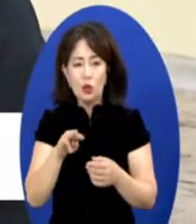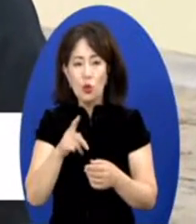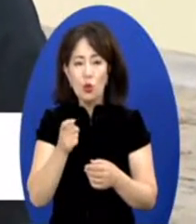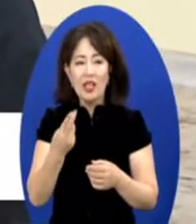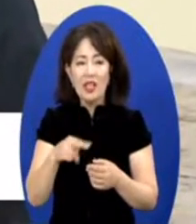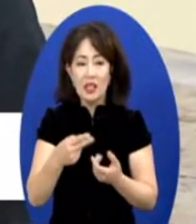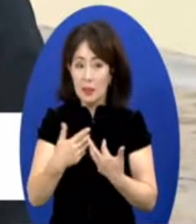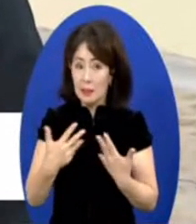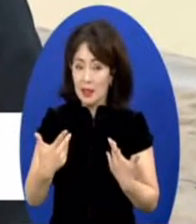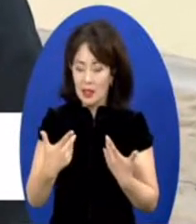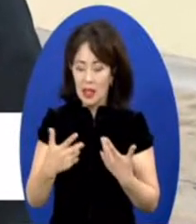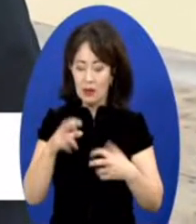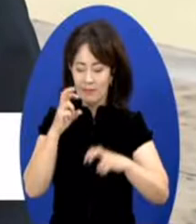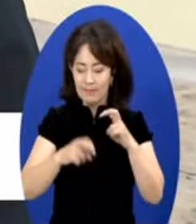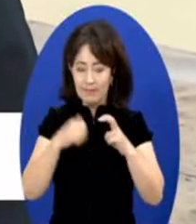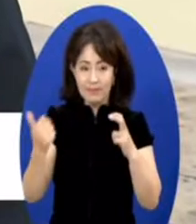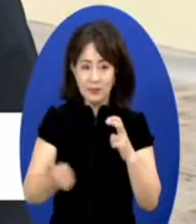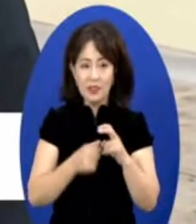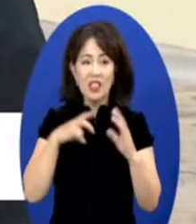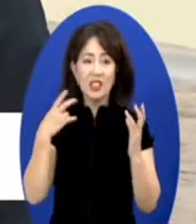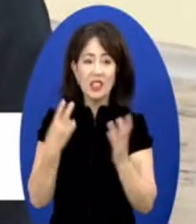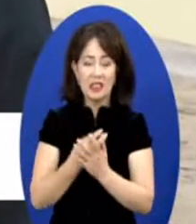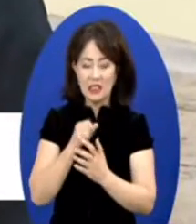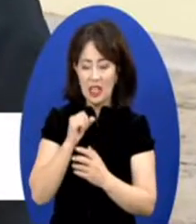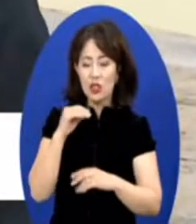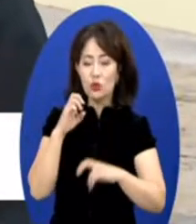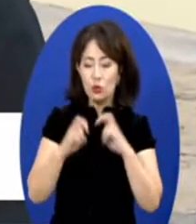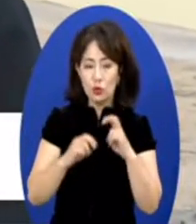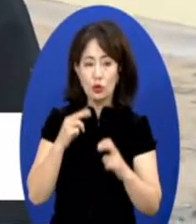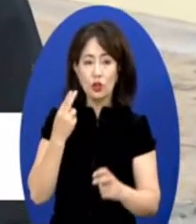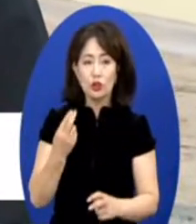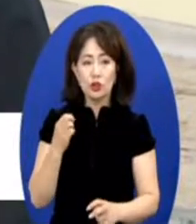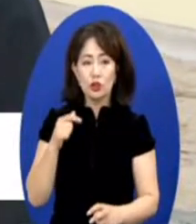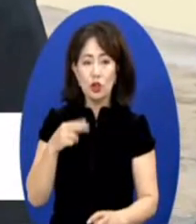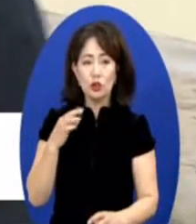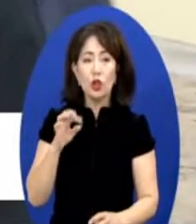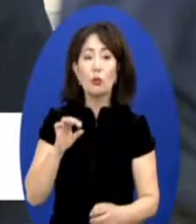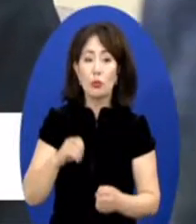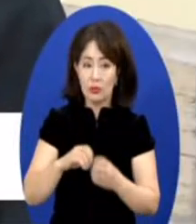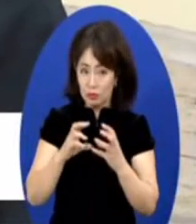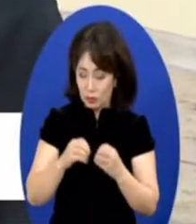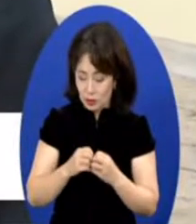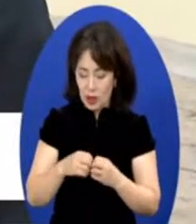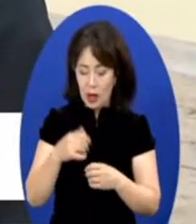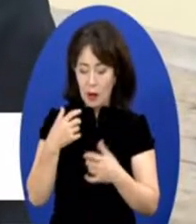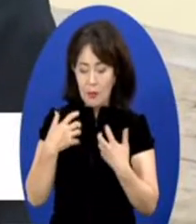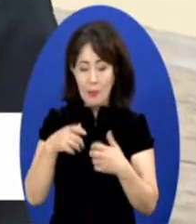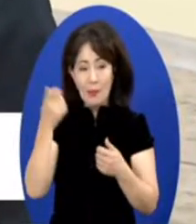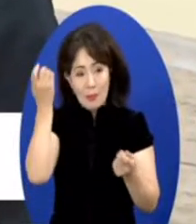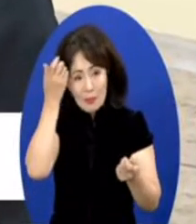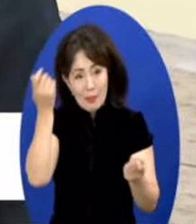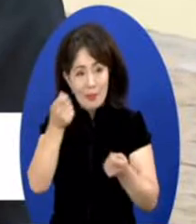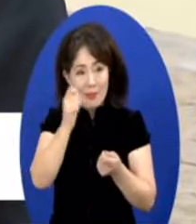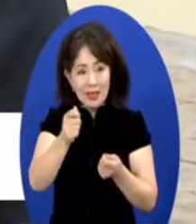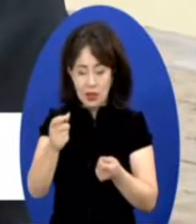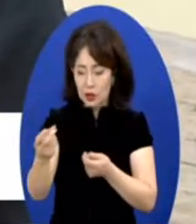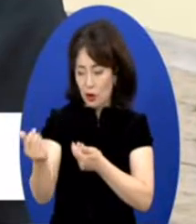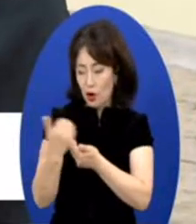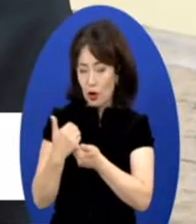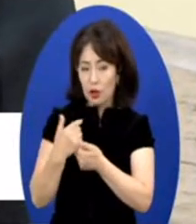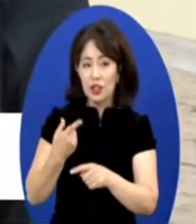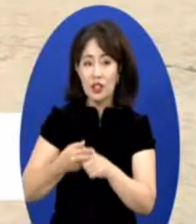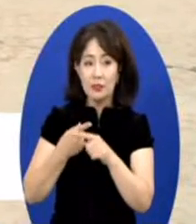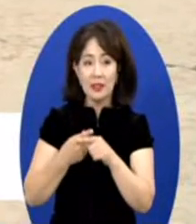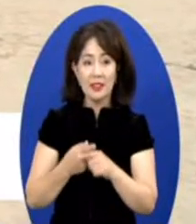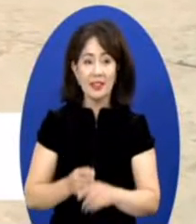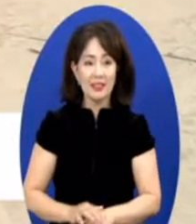эдийг боловсруулах нэгдсэн аж үйлдвэрийн цогцлбор бий болно. Тэгснээр одоо малчтай өөрийн орлого нэмэгдэхэд бол томоохон бэлтгэл болно гэж